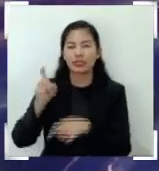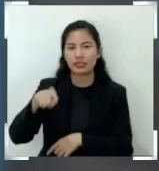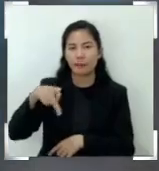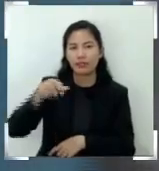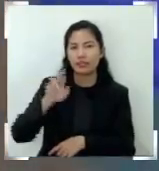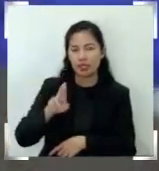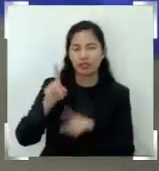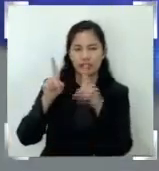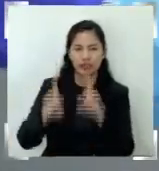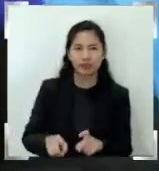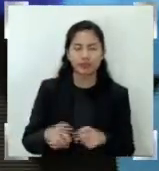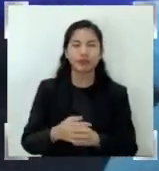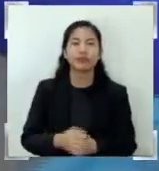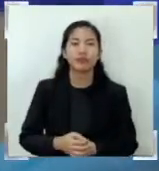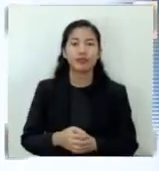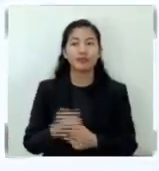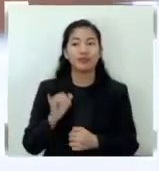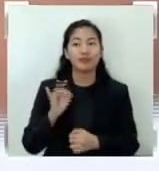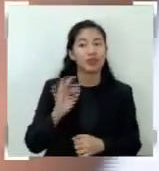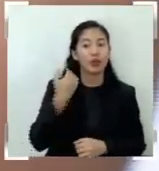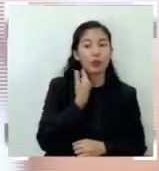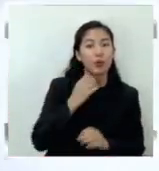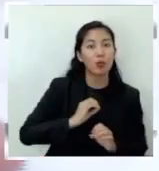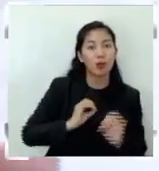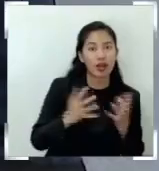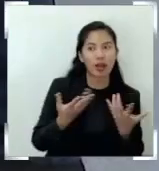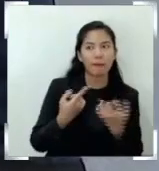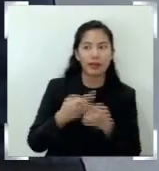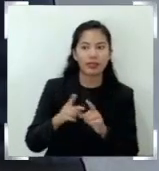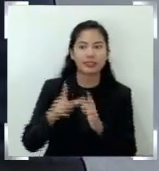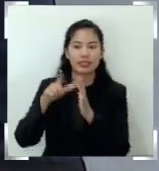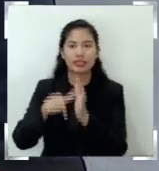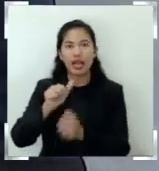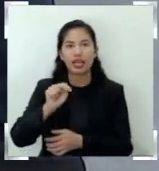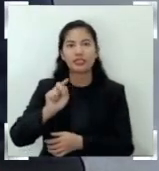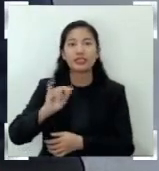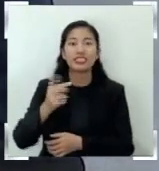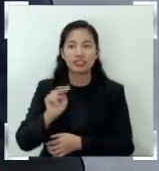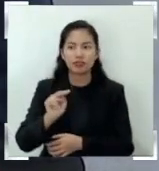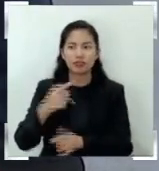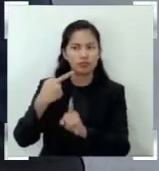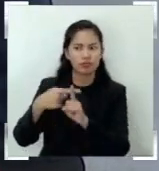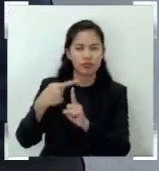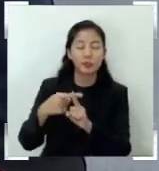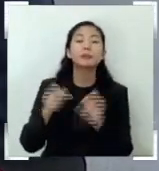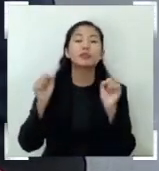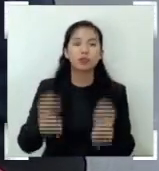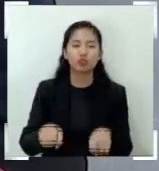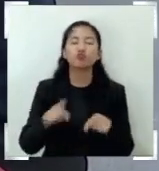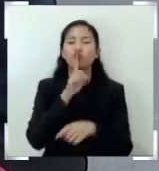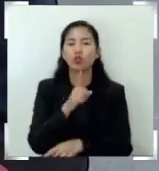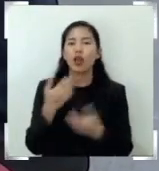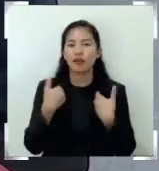sa antigen test, malamang di na COVID positive kaya agad nang mag-isolate. Pero paglilinaw ng DOH, trained health workers ang